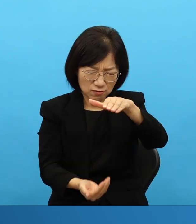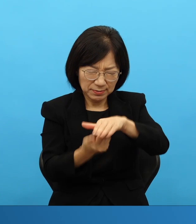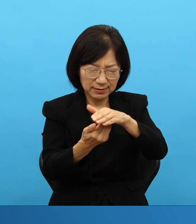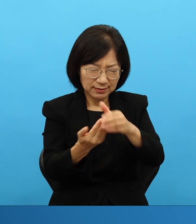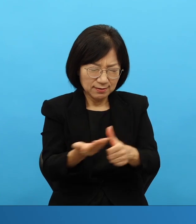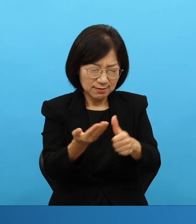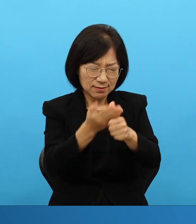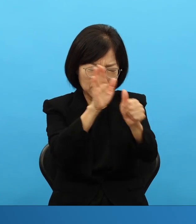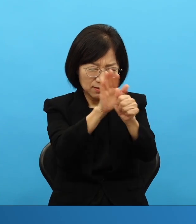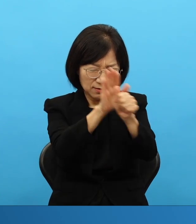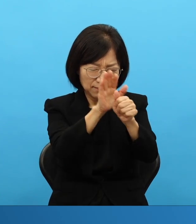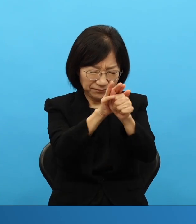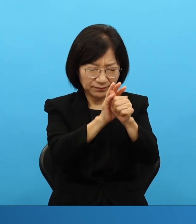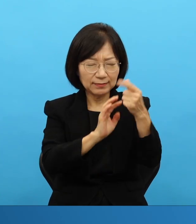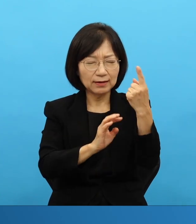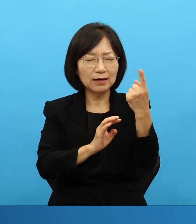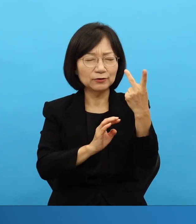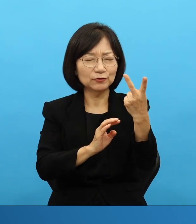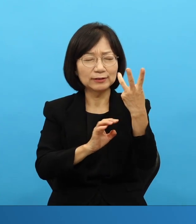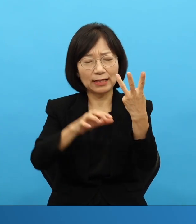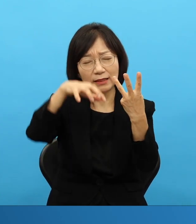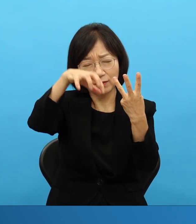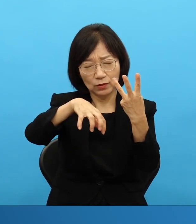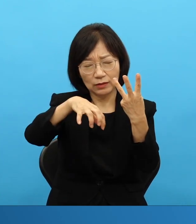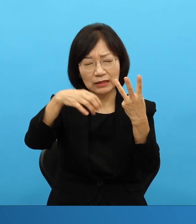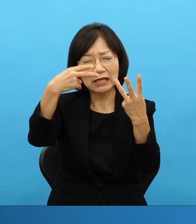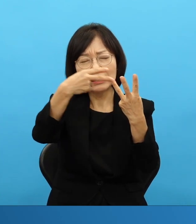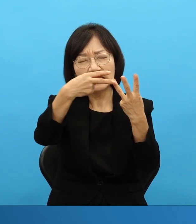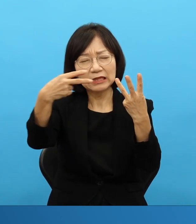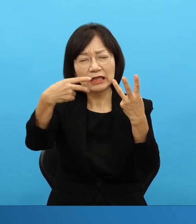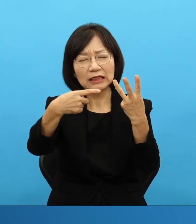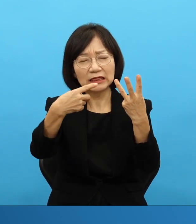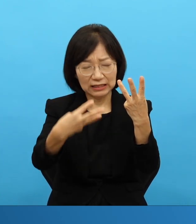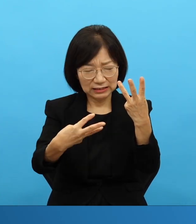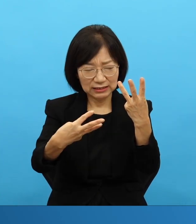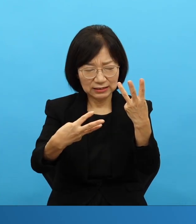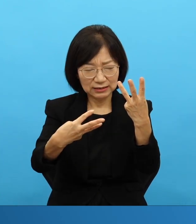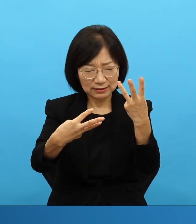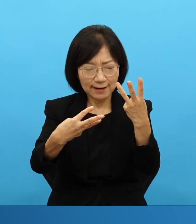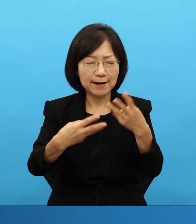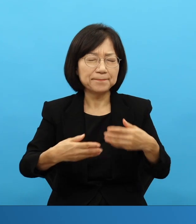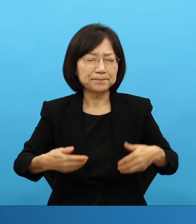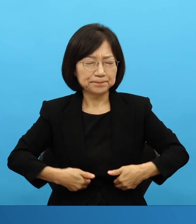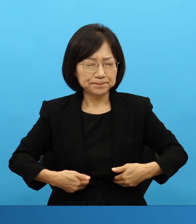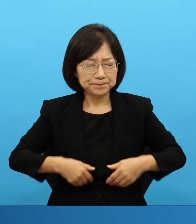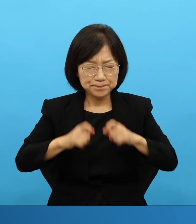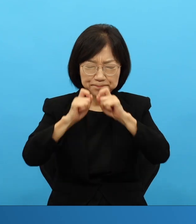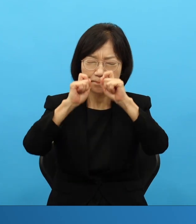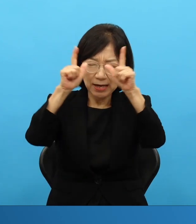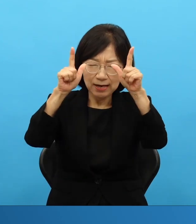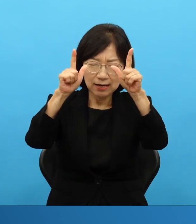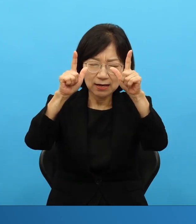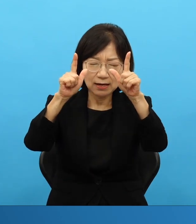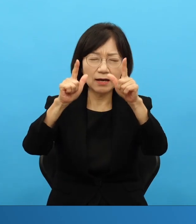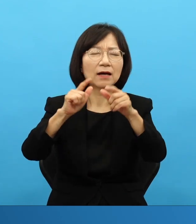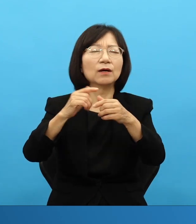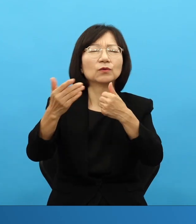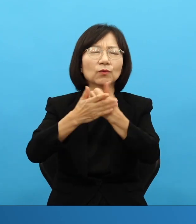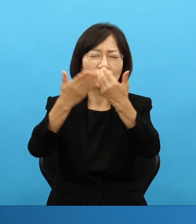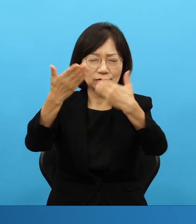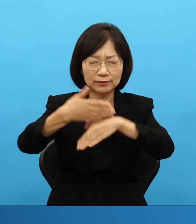땅끝까지 전파되리니 그제야 끝이 오리라고 말씀하셨습니다. You said even still that is not the end, and that the end will come only after the gospel of